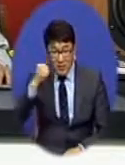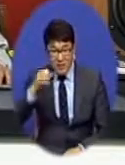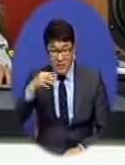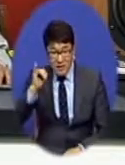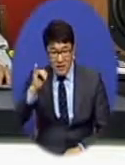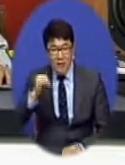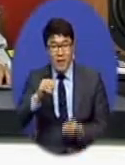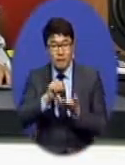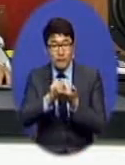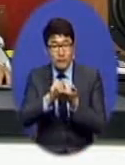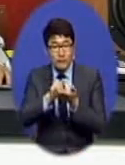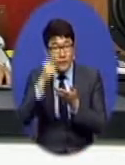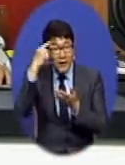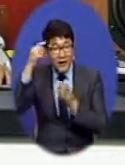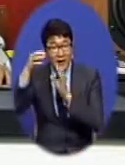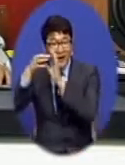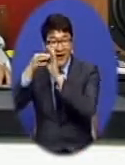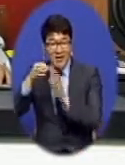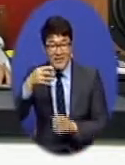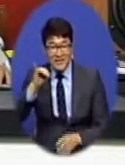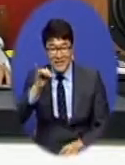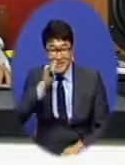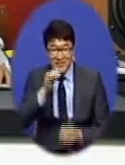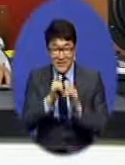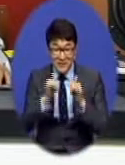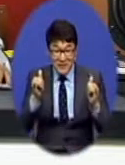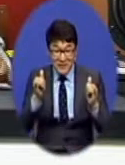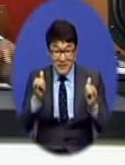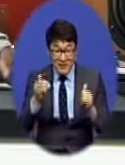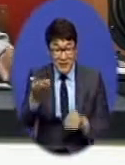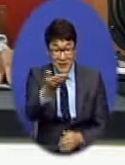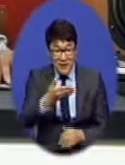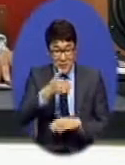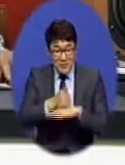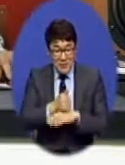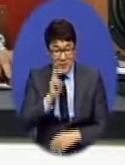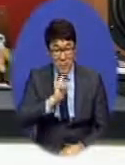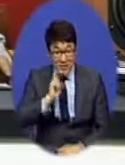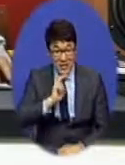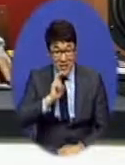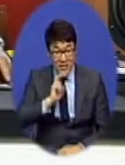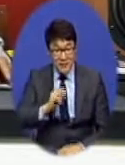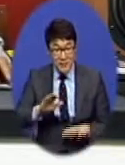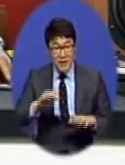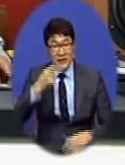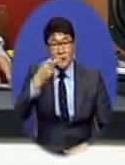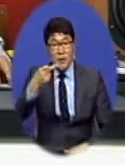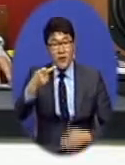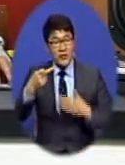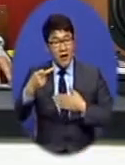네. 축구가 바로 연결되고. 네. 의리가 있으신 분이시네. 맹태열님, 저희 네. 이제 마지막 참가자예요. 그러니까 12번